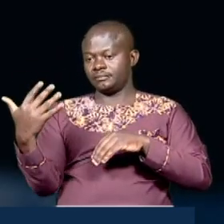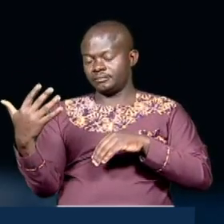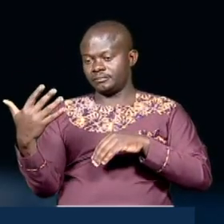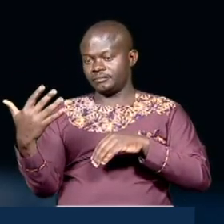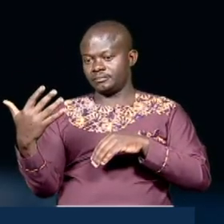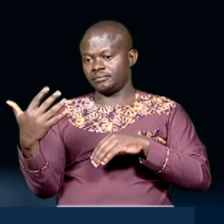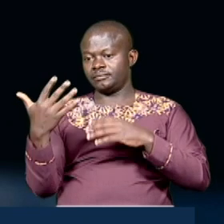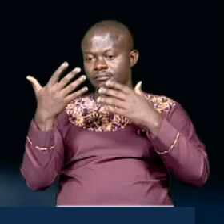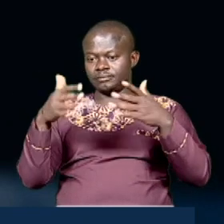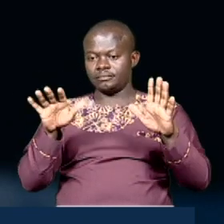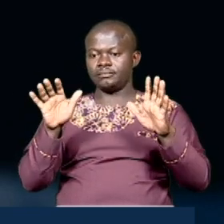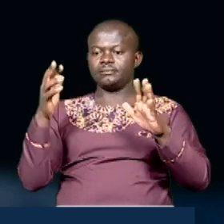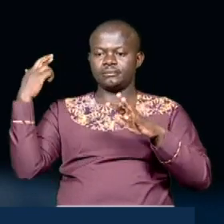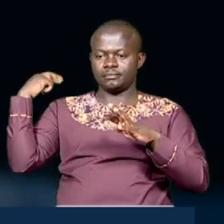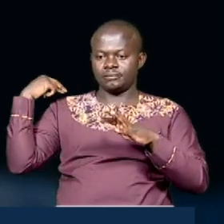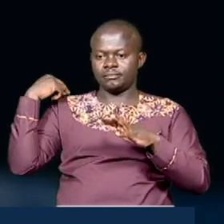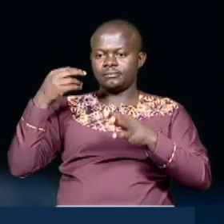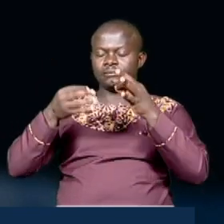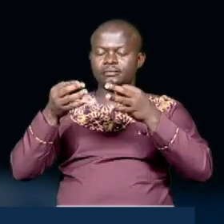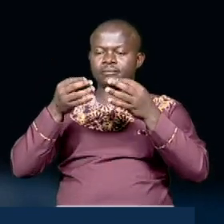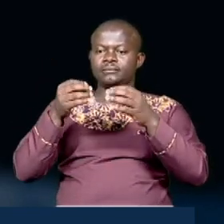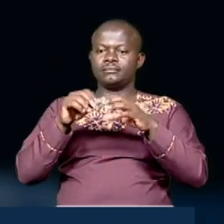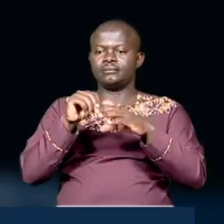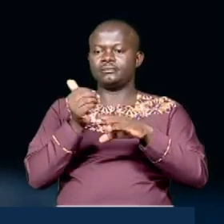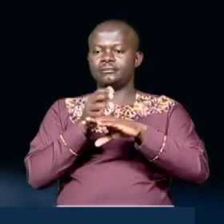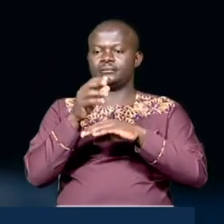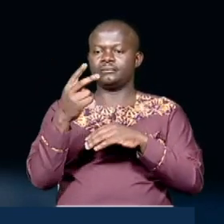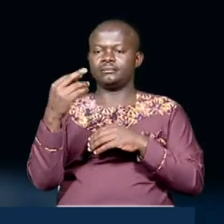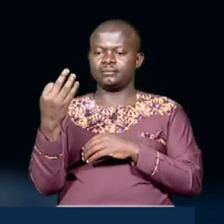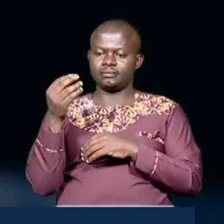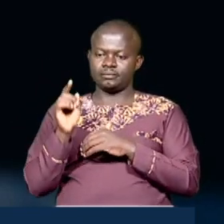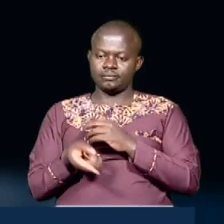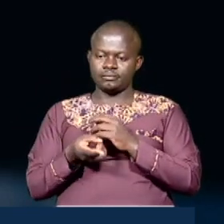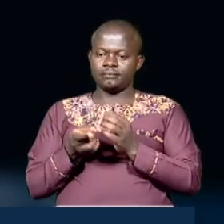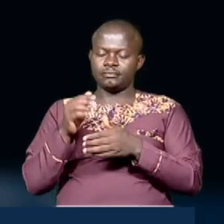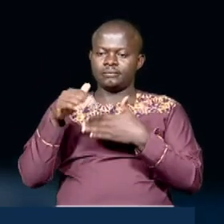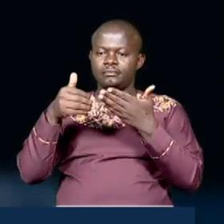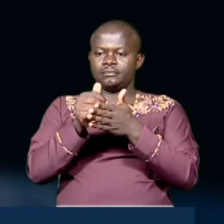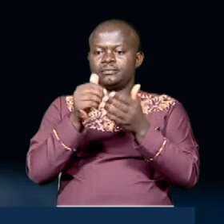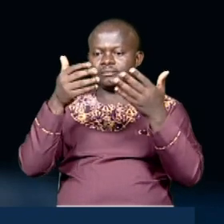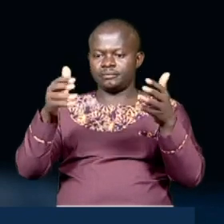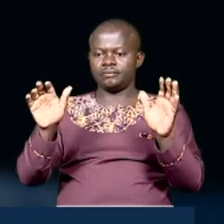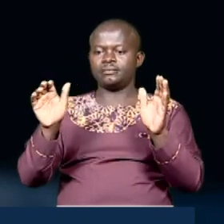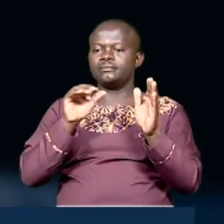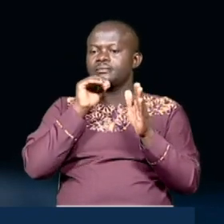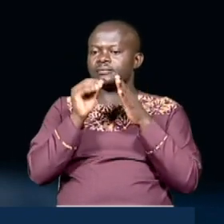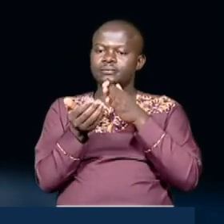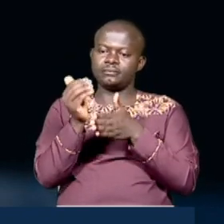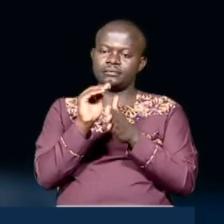4,525 zarangijwe n'abahesha b'inkiko b'umwuga mu gihe izisaga 23,000 byose zarangijwe